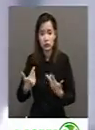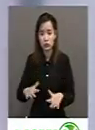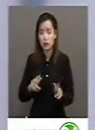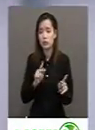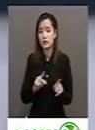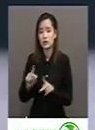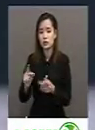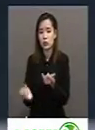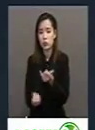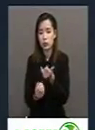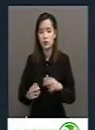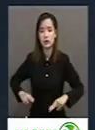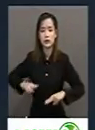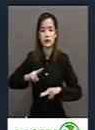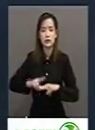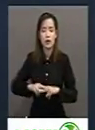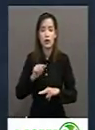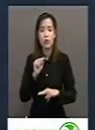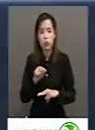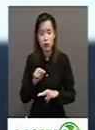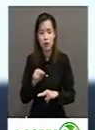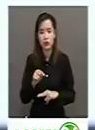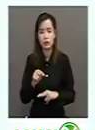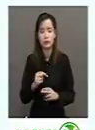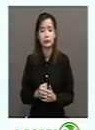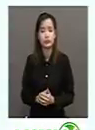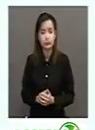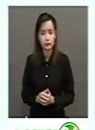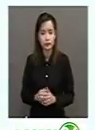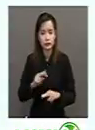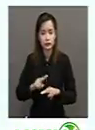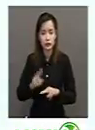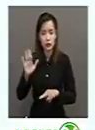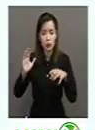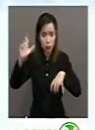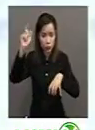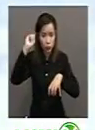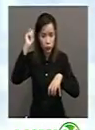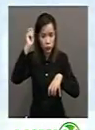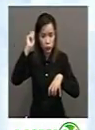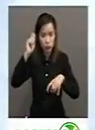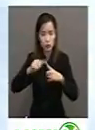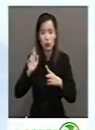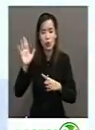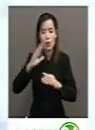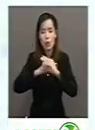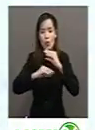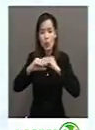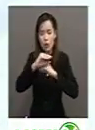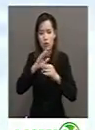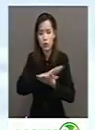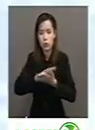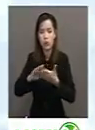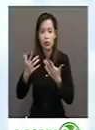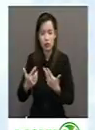มาตรพระที่นั่งทรงธรรมศาลาลูกขุนทิมทับเกษตรพระพลาสนามหลวงที่เป็นส่วนงานโครงสร้างแล้วเสร็จมากกว่